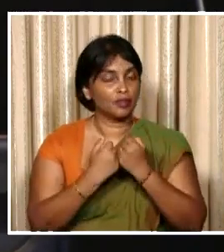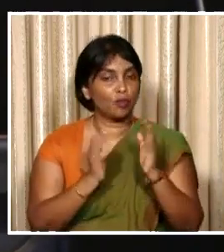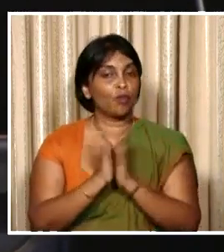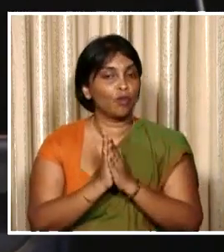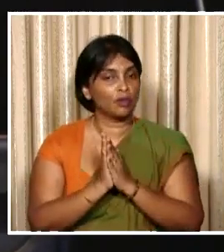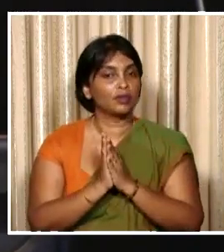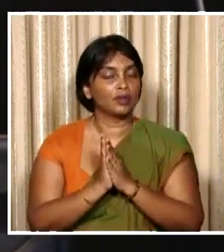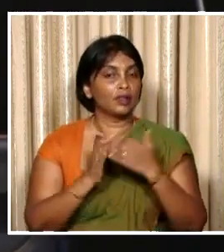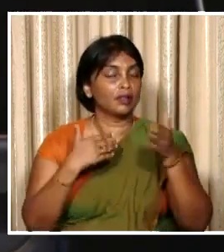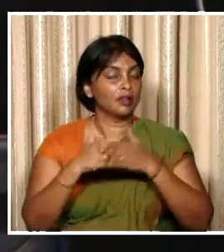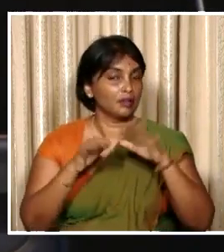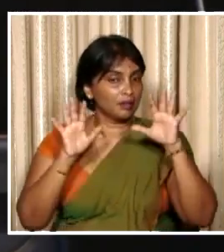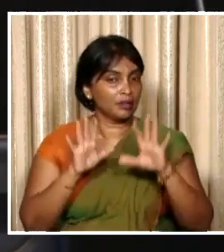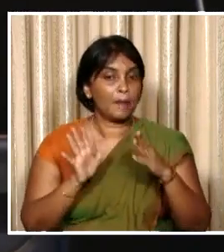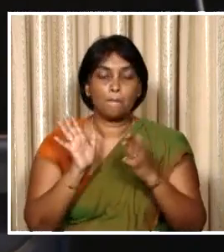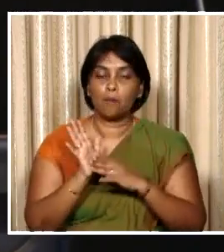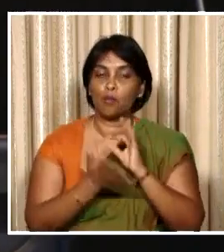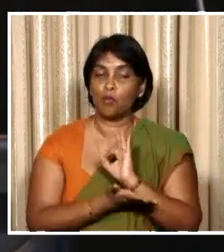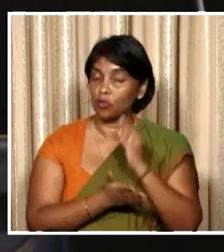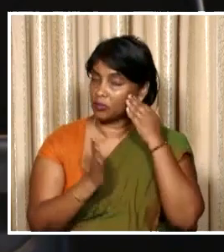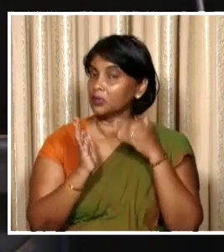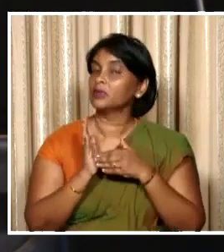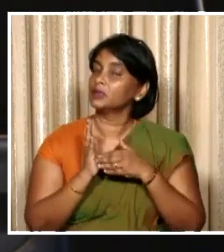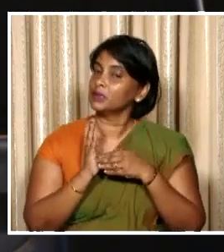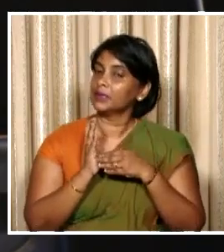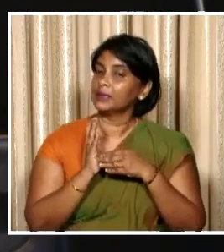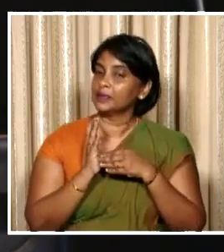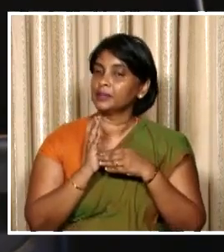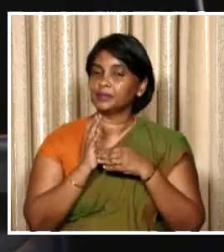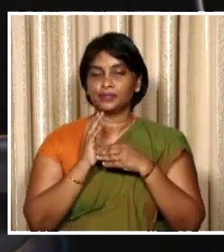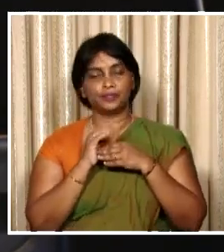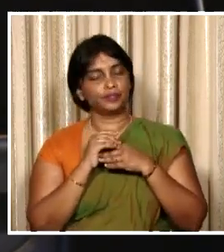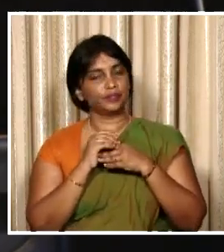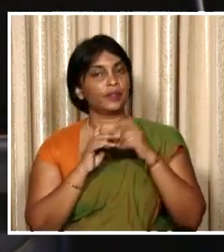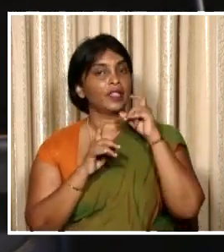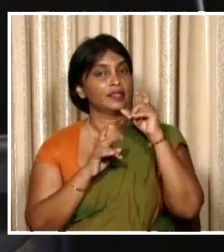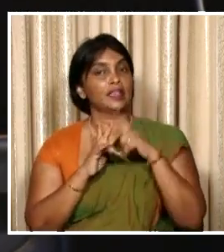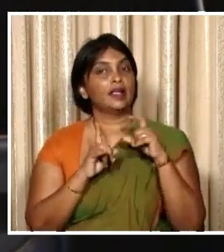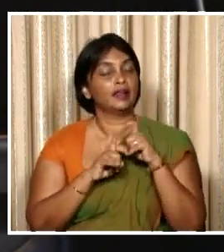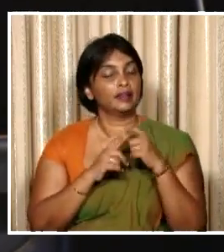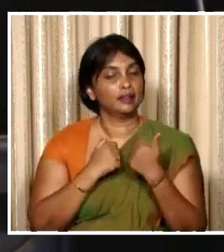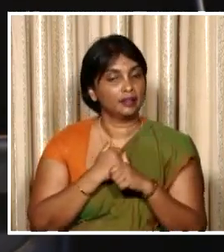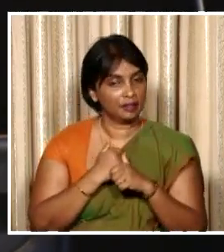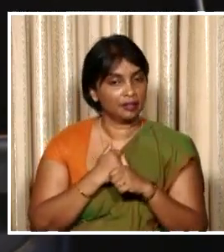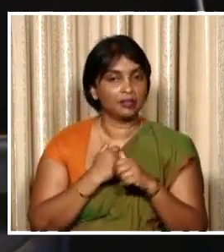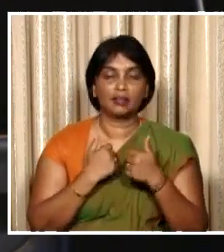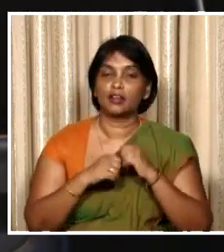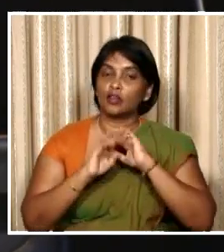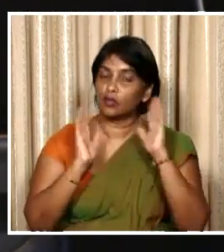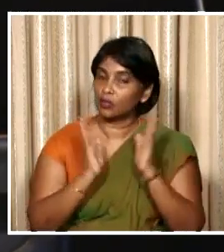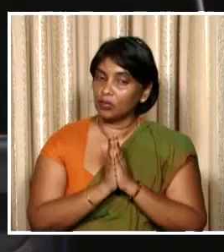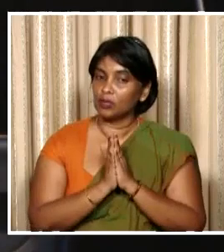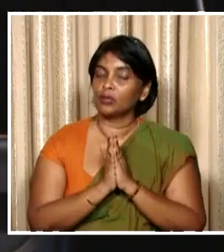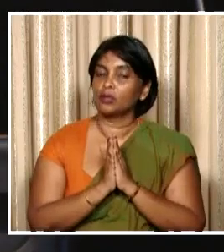වෙතු සටහන්. ඇමනුම් 10 මානාල බුදු පිළිම සිද්ධියට අදාළව CID එක සකස් කළ සැකසුම. ඒ